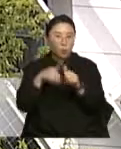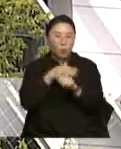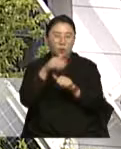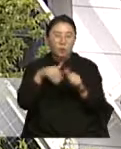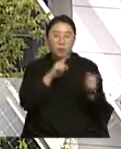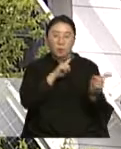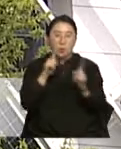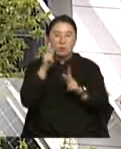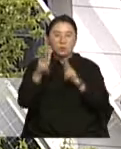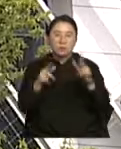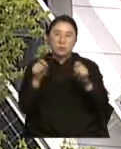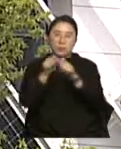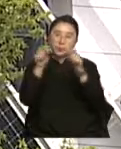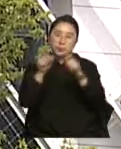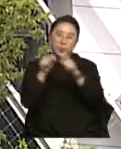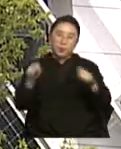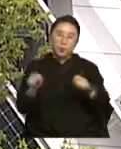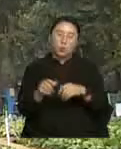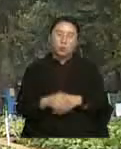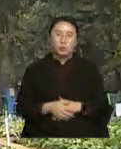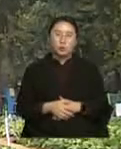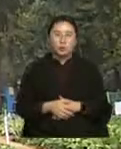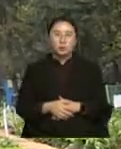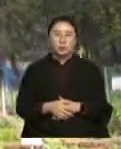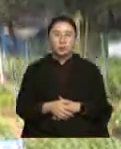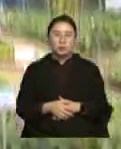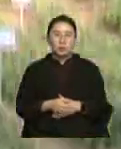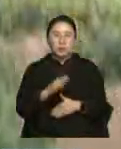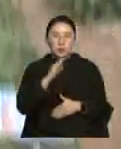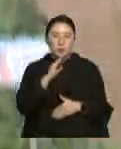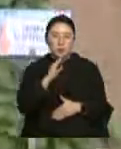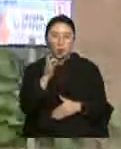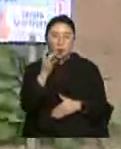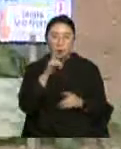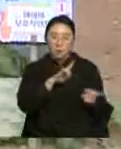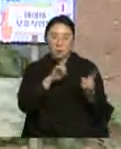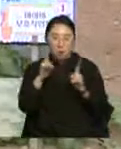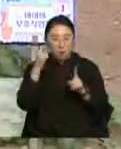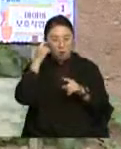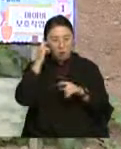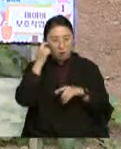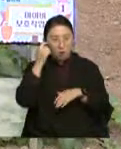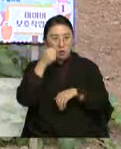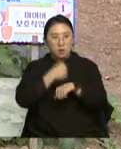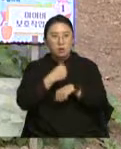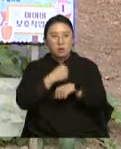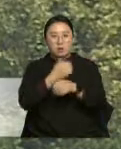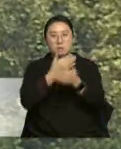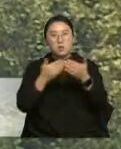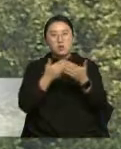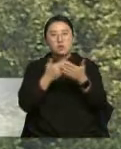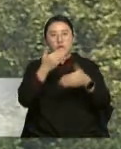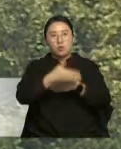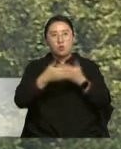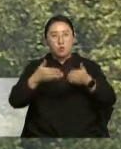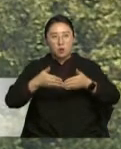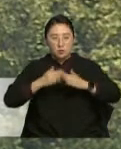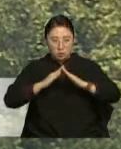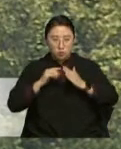복원 사업도 답보 상태에 있다고 밝혔습니다. 실제로 기존 복원 예정 부지에는 구림미술관 건립이 추진되고